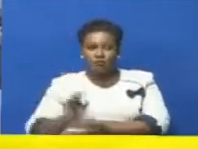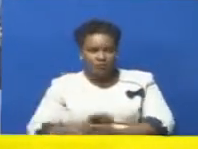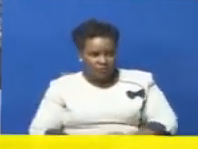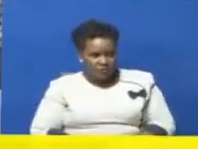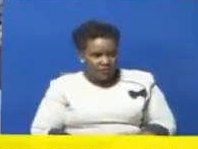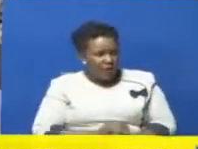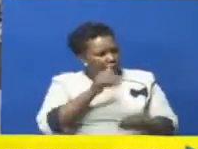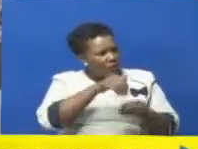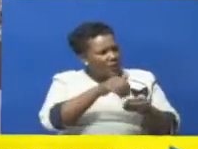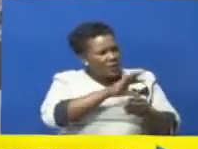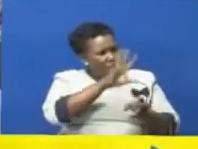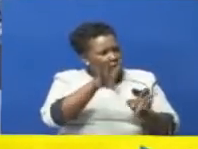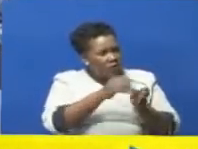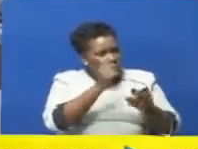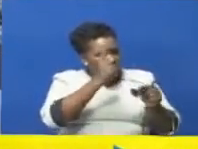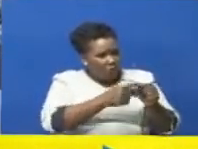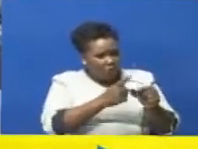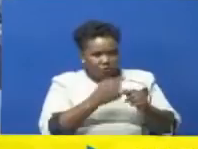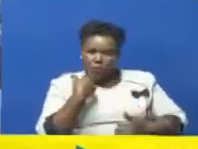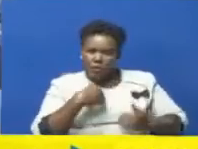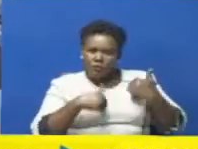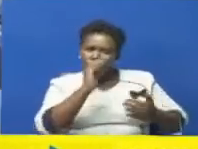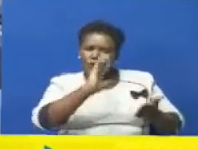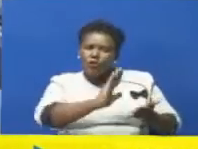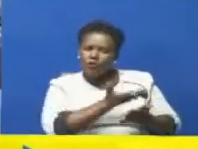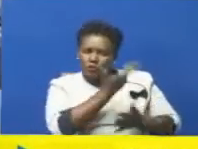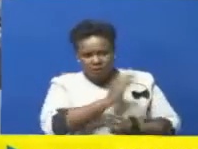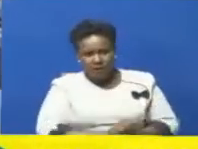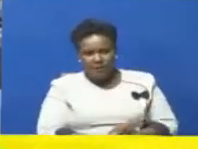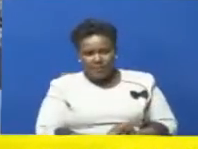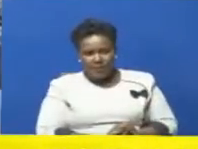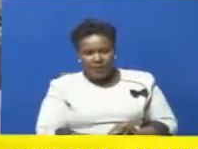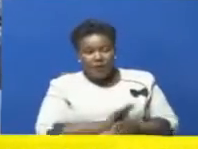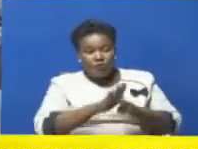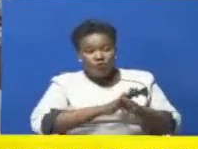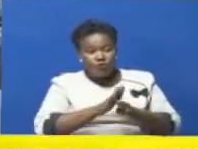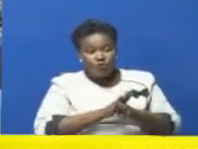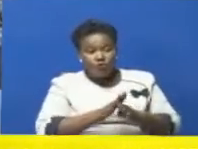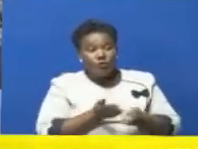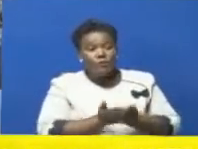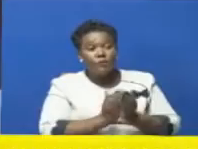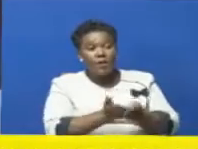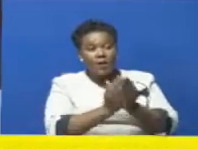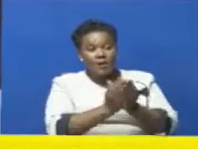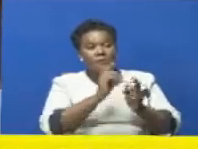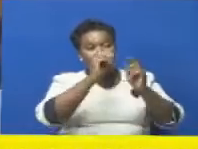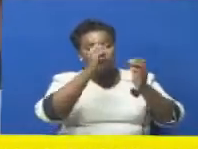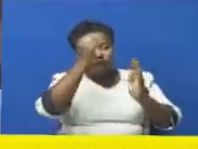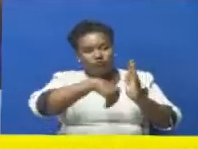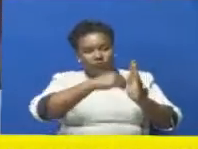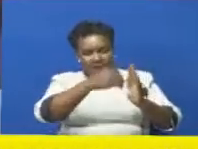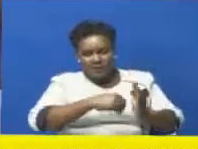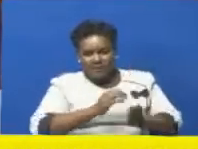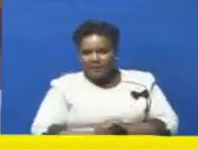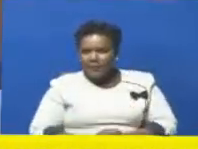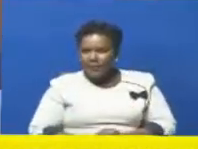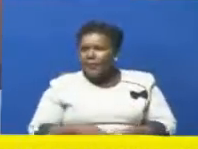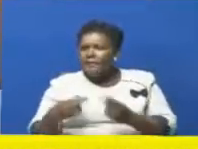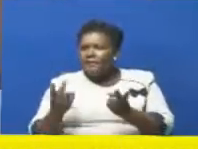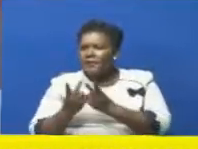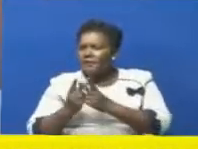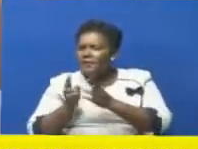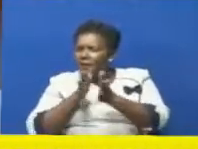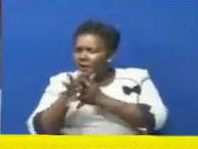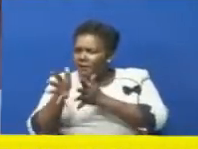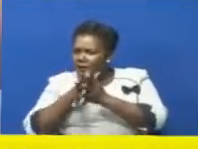korosho wasiwe na wasiwasi juu ya upatikanaji wa meli Mtwara. Hata hivyo, alienda mbali zaidi na